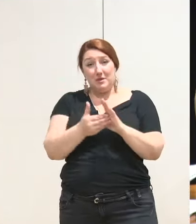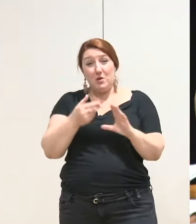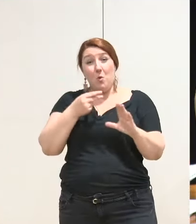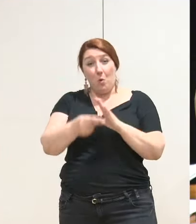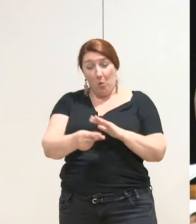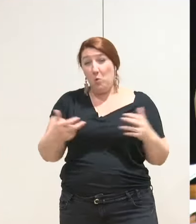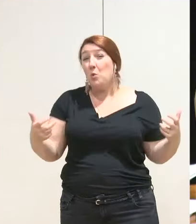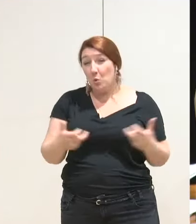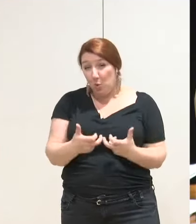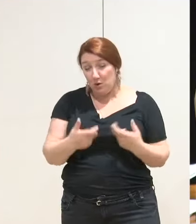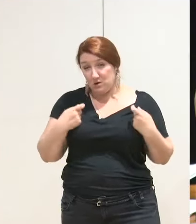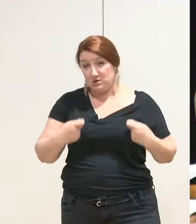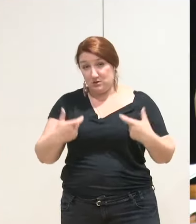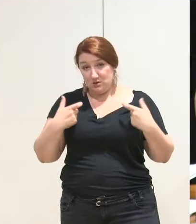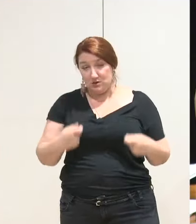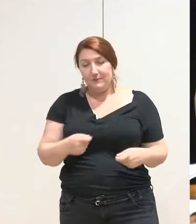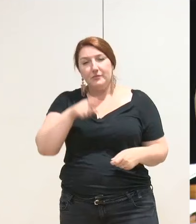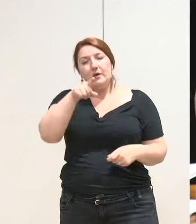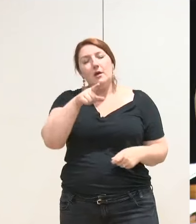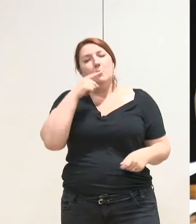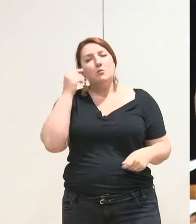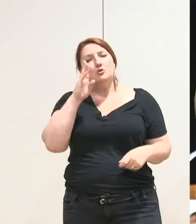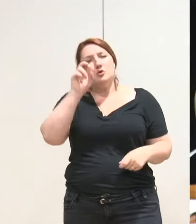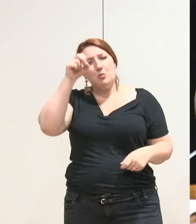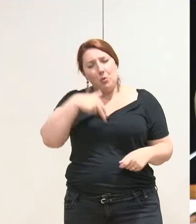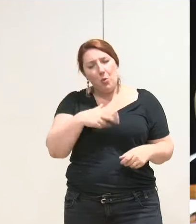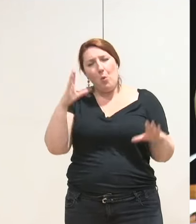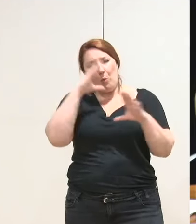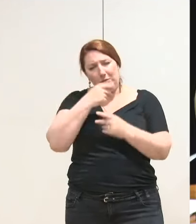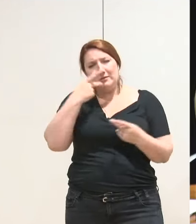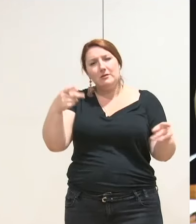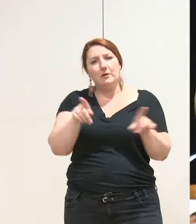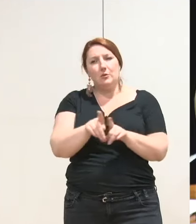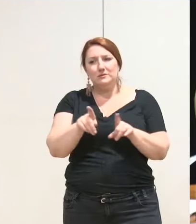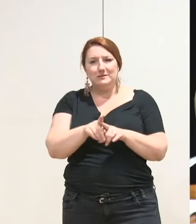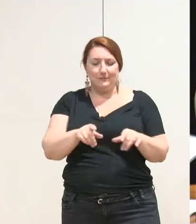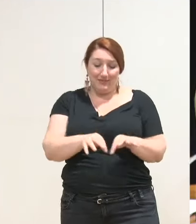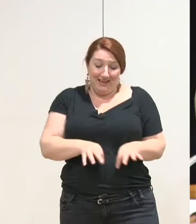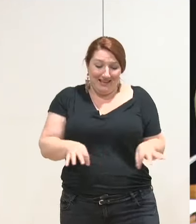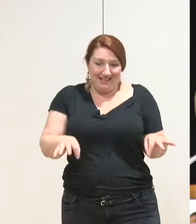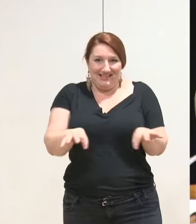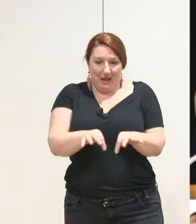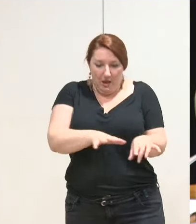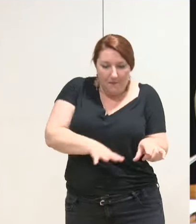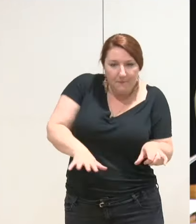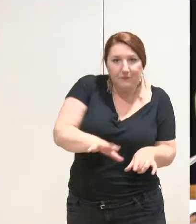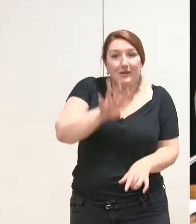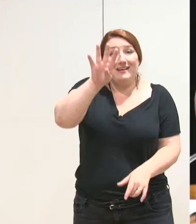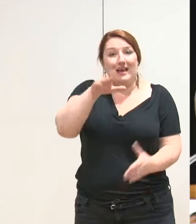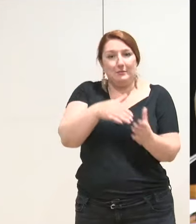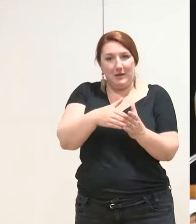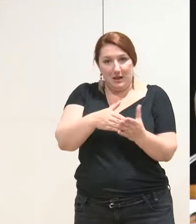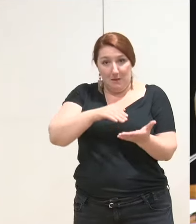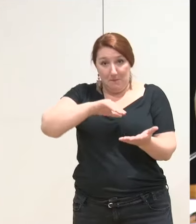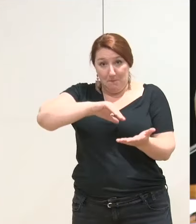€. alors ce que vous omettez de dire aussi monsieur Bron c'est que euh l'assiette du terrain qui était initialement de 4000 m² telle